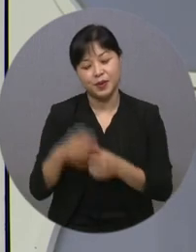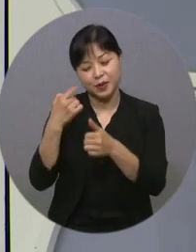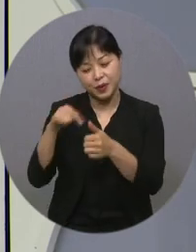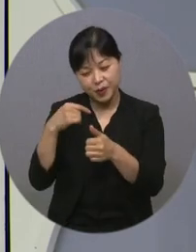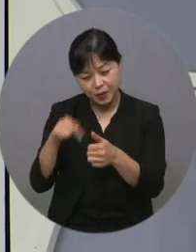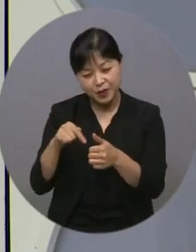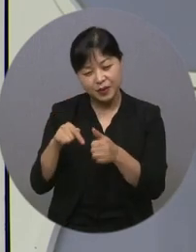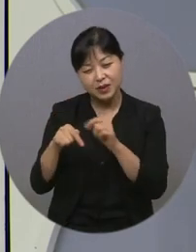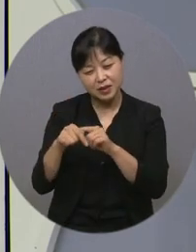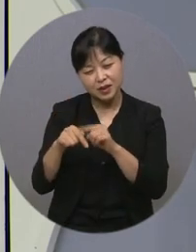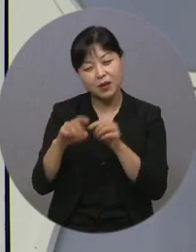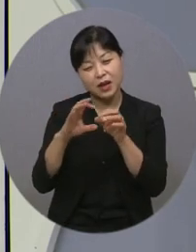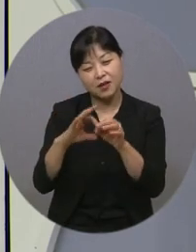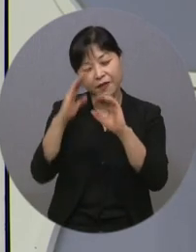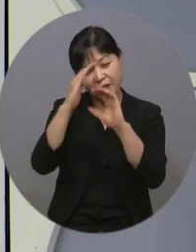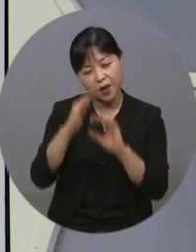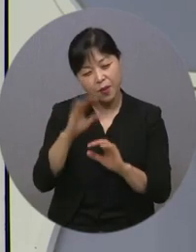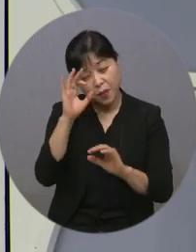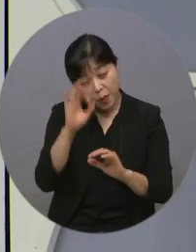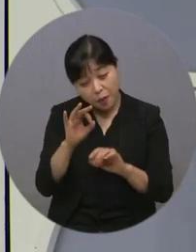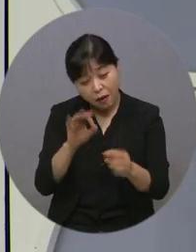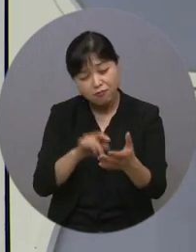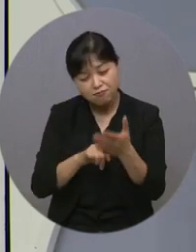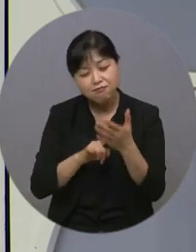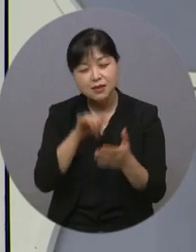있는 얘기고요.